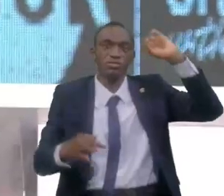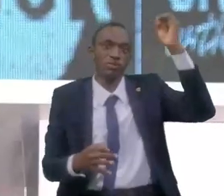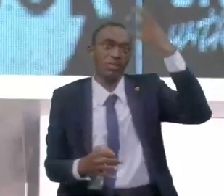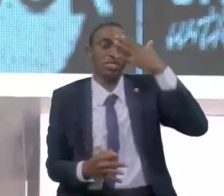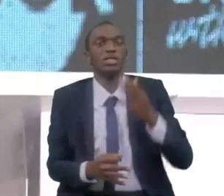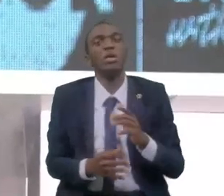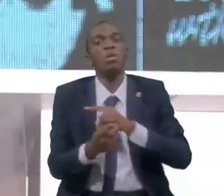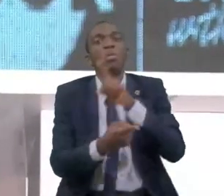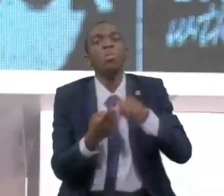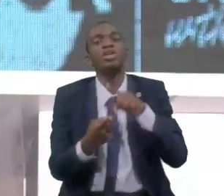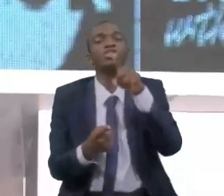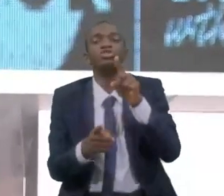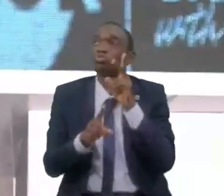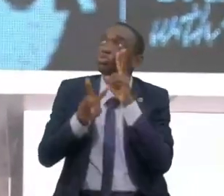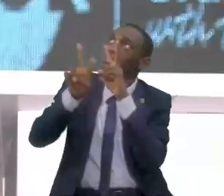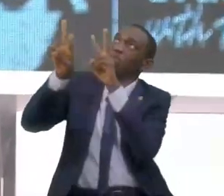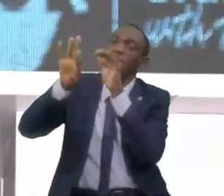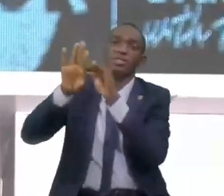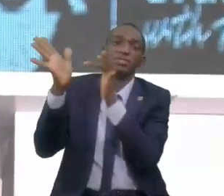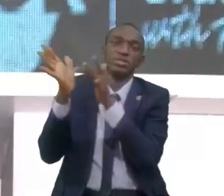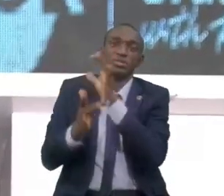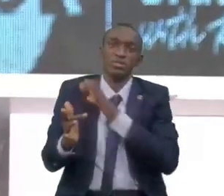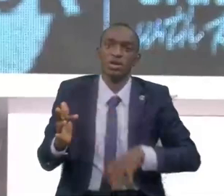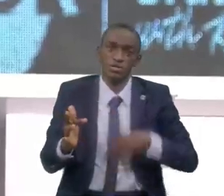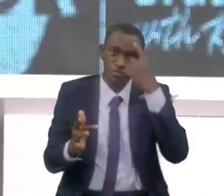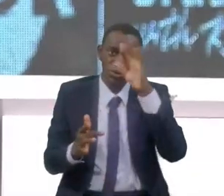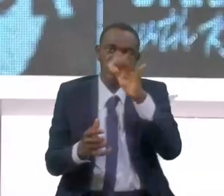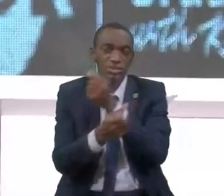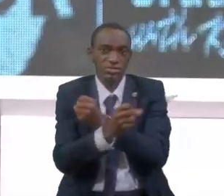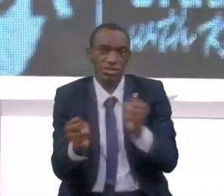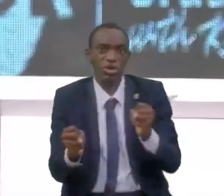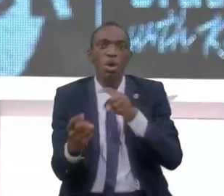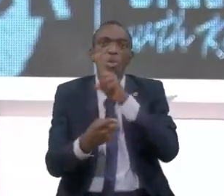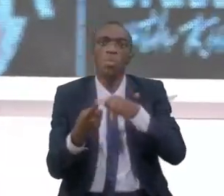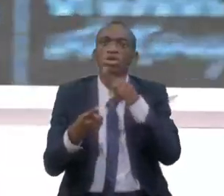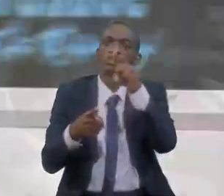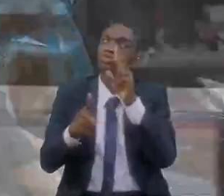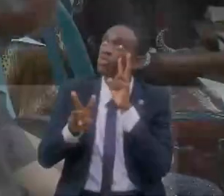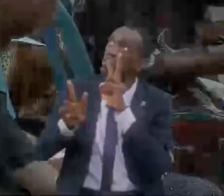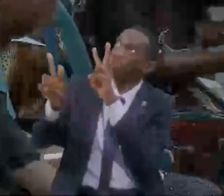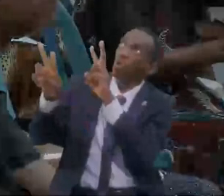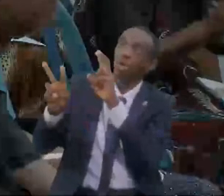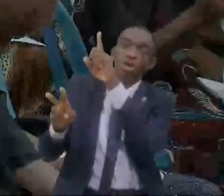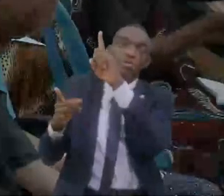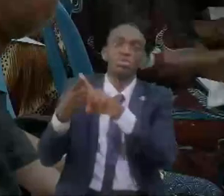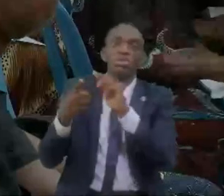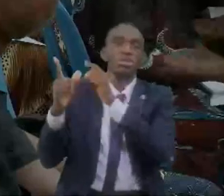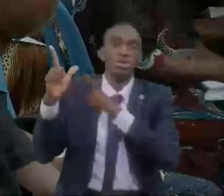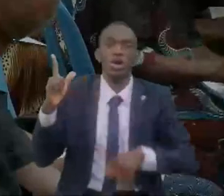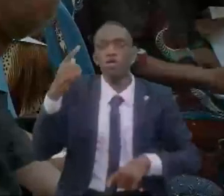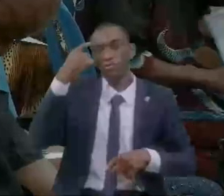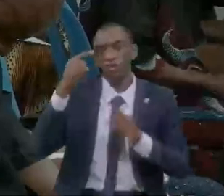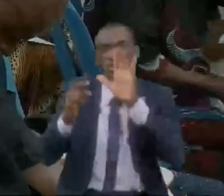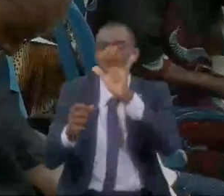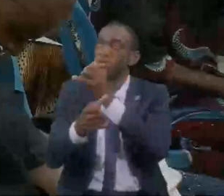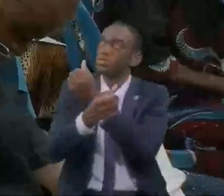les regards sur le Seigneur pour ton salut, quand tu portes les regards sur le Seigneur pour ta justification, quand tu portes les regards sur